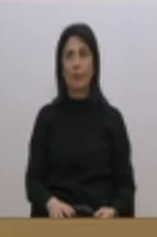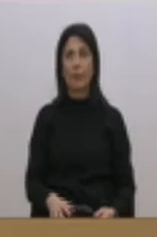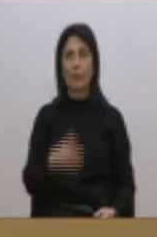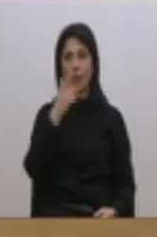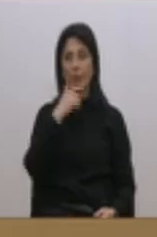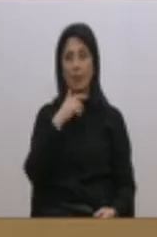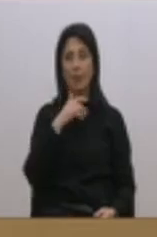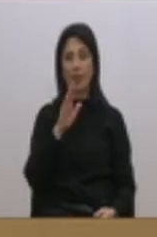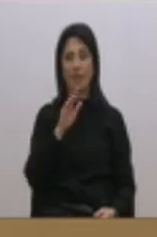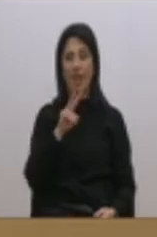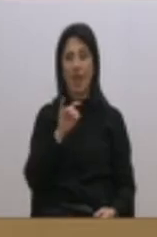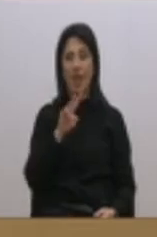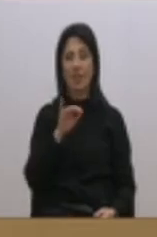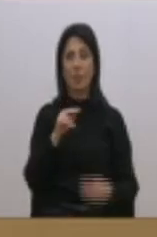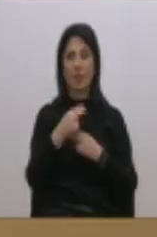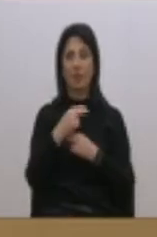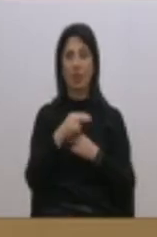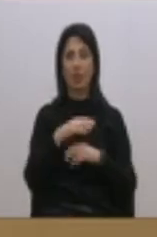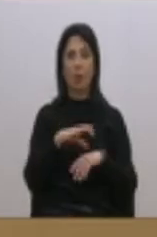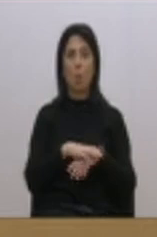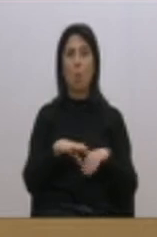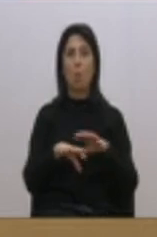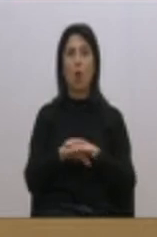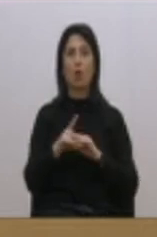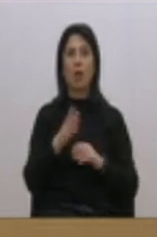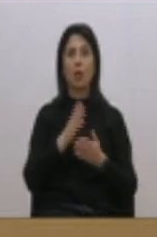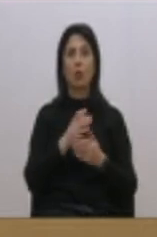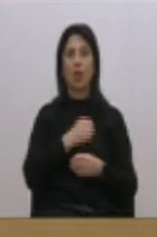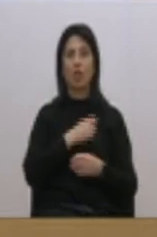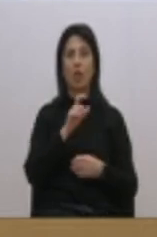Patrona Vladimir ma shenishna moktsaro monaso rato ezakhit ojaris katsebso.